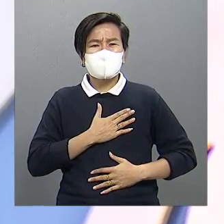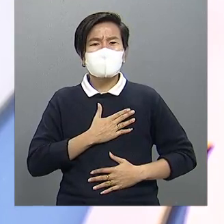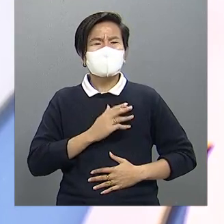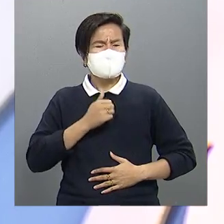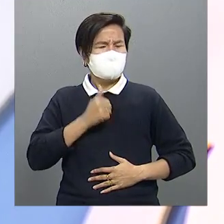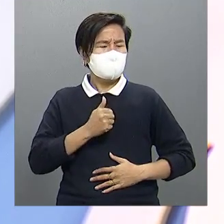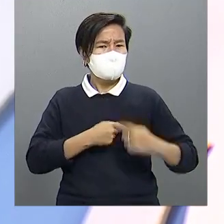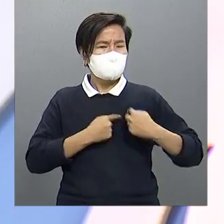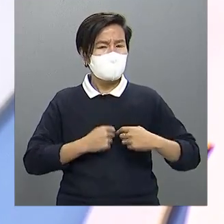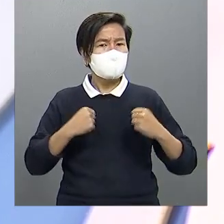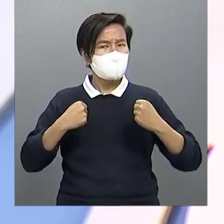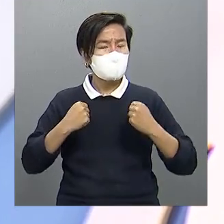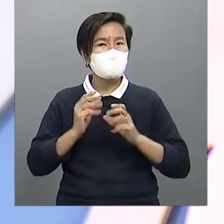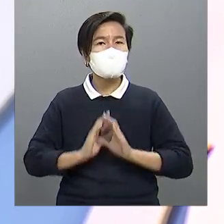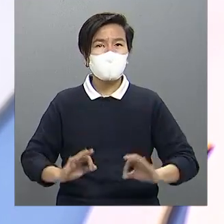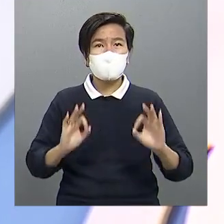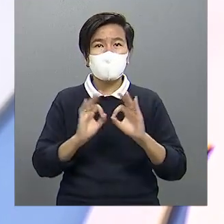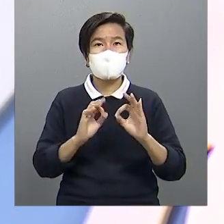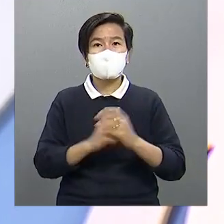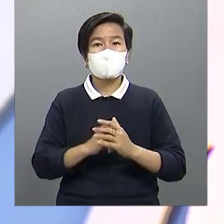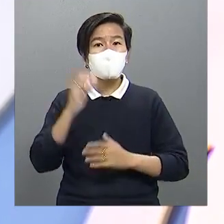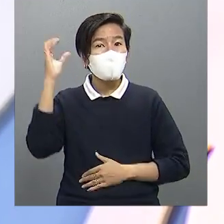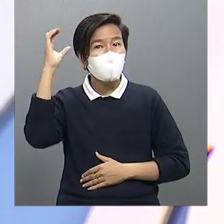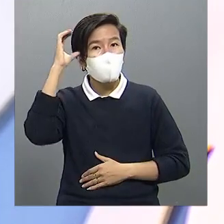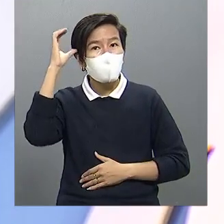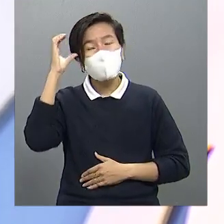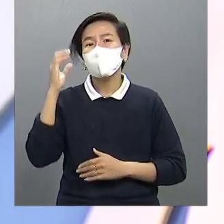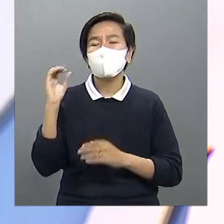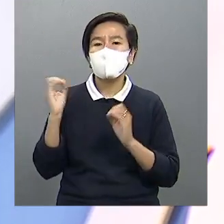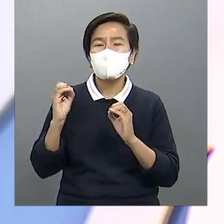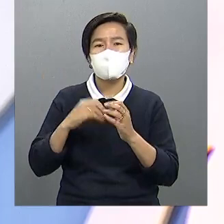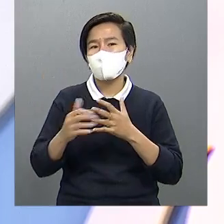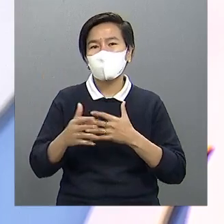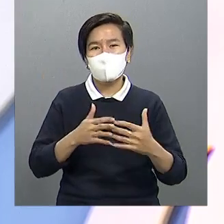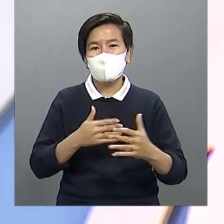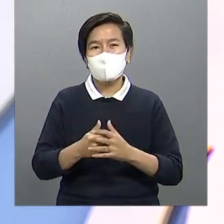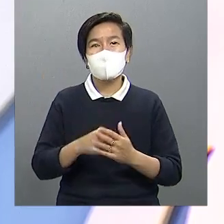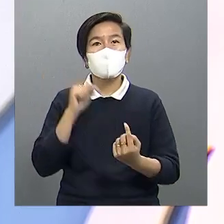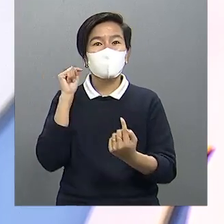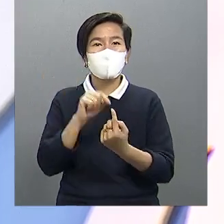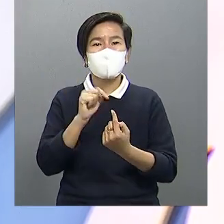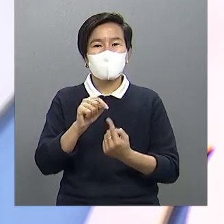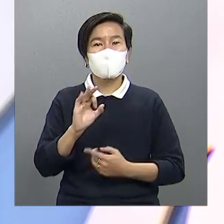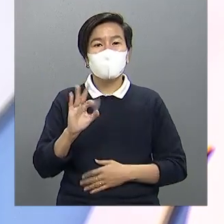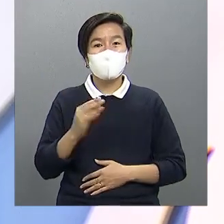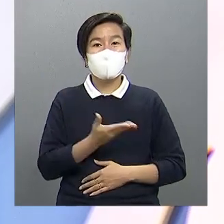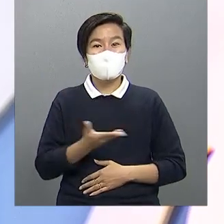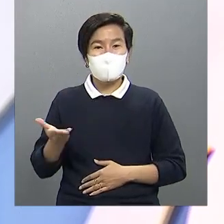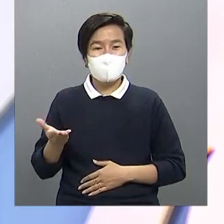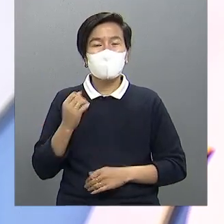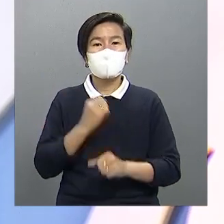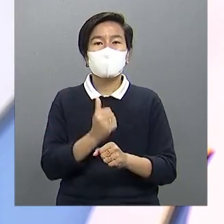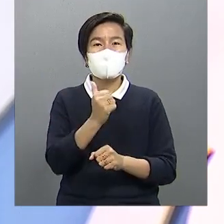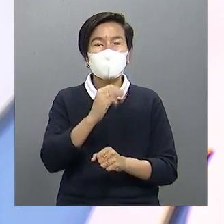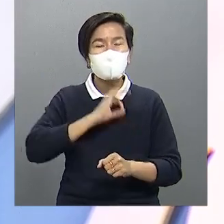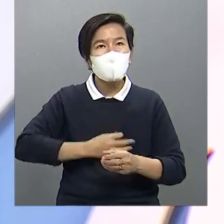อาจจะไม่ได้มีความรู้ในเรื่องของจิตเวชมาก่อนแต่พื้นที่ตรงนี้กับ Hearing Heart นั้นก็สามารถเป็นอีกหนึ่งพื้นที่ในการเรียนรู้ที่